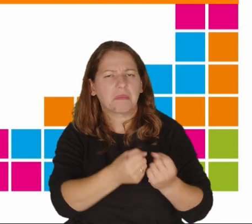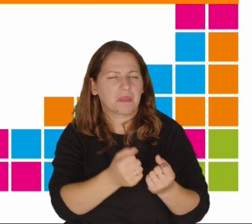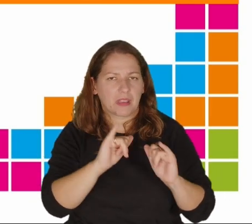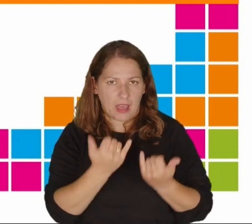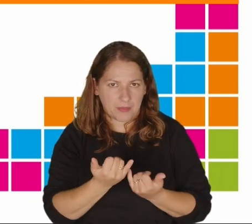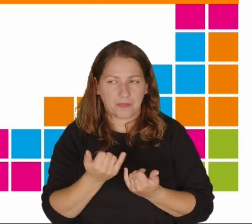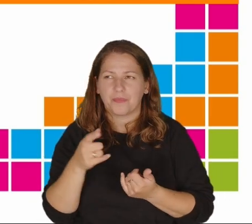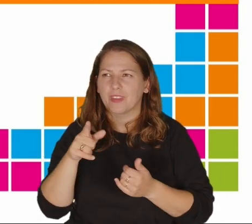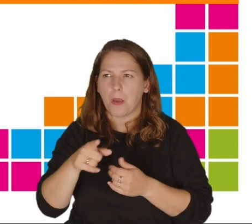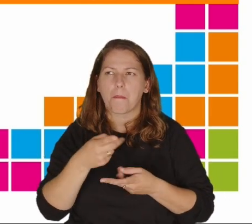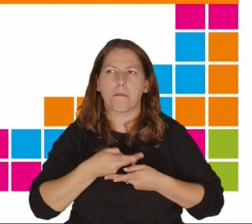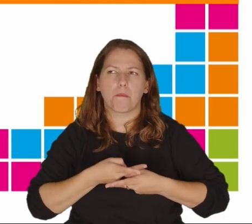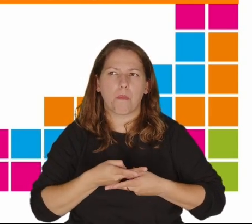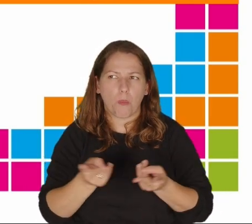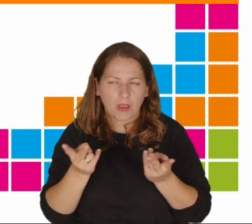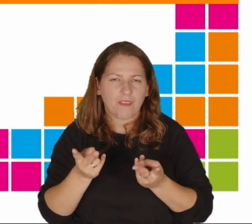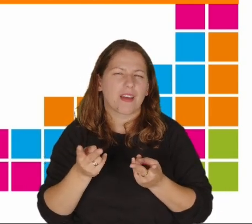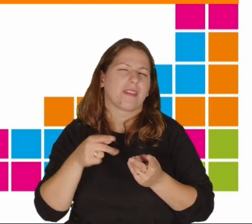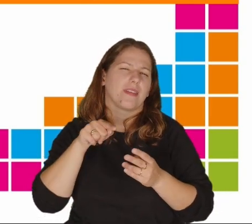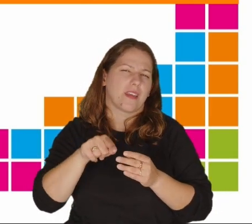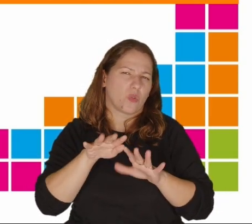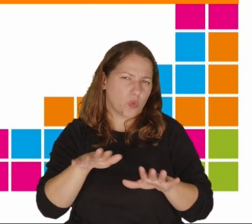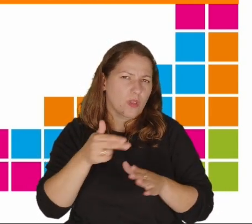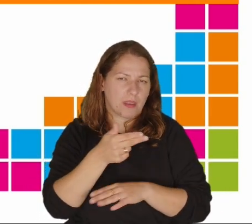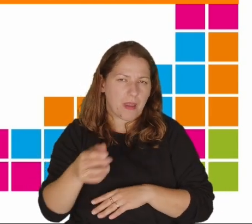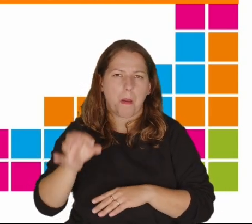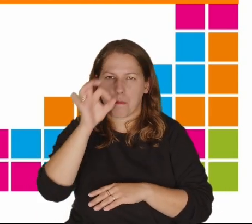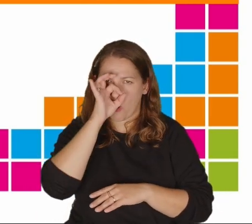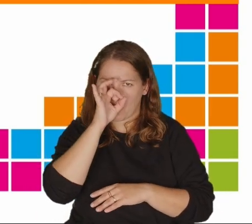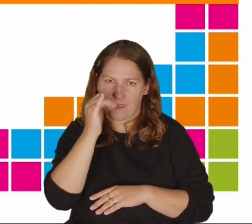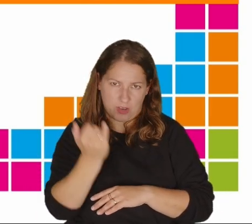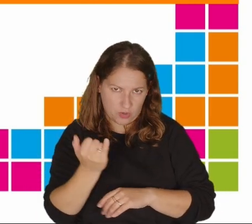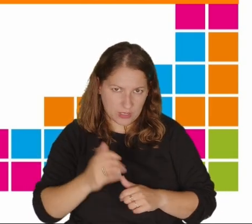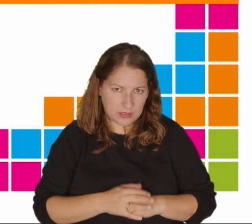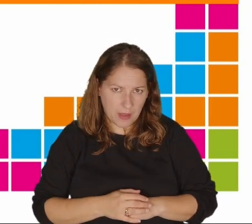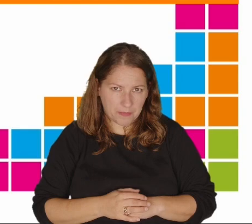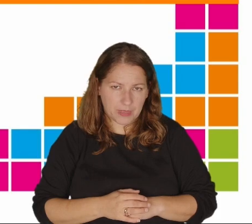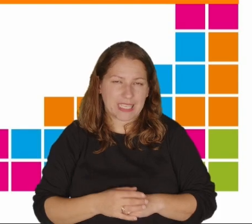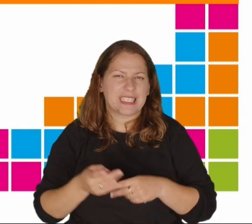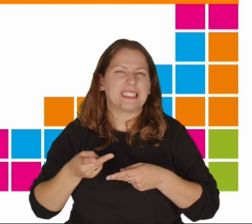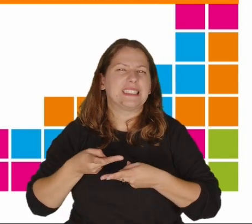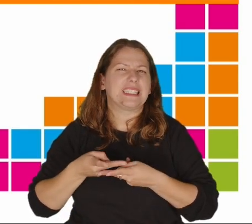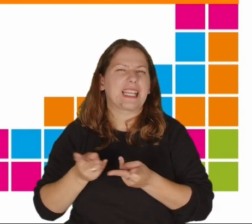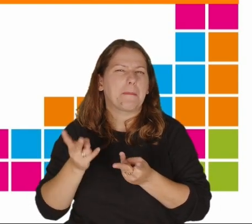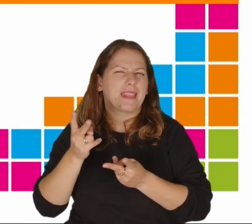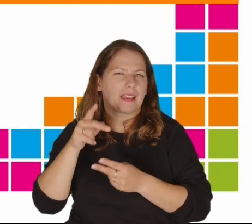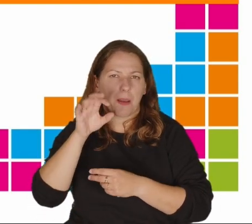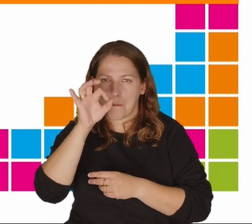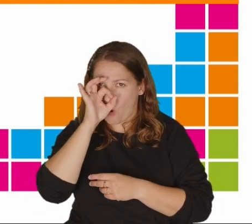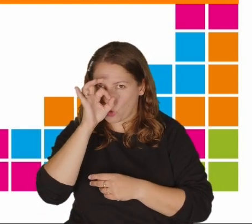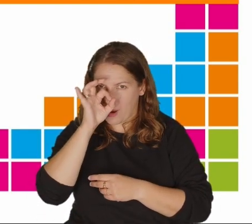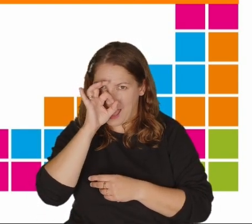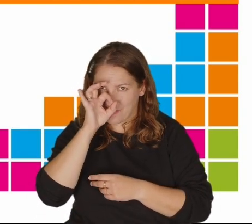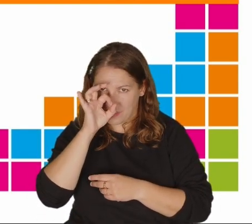o których się, które są publikowane, o tym jest dużo, no to jest pornografia dziecięca, streaming pornografii,